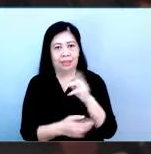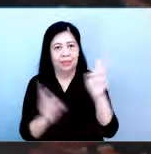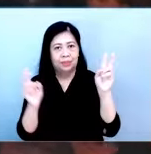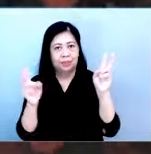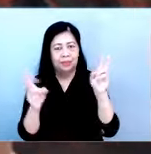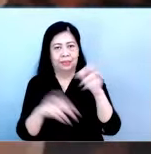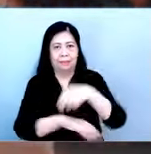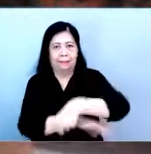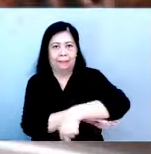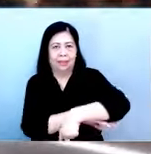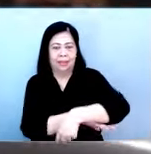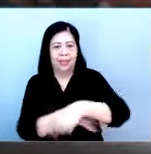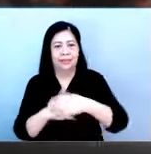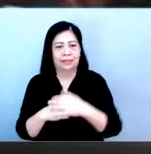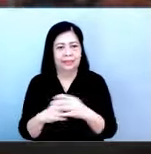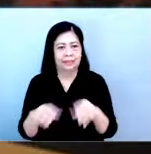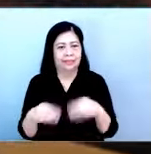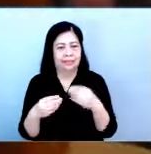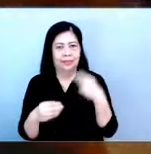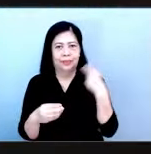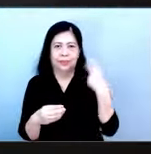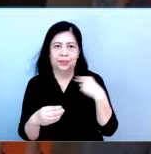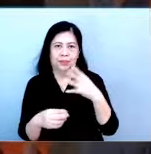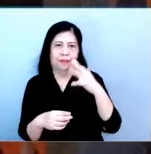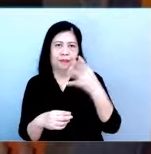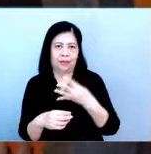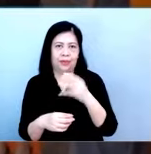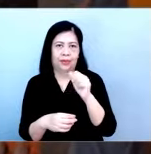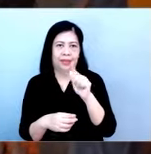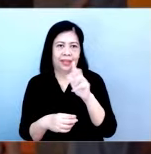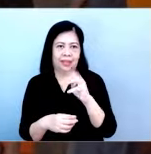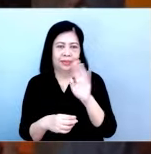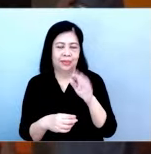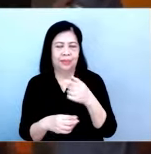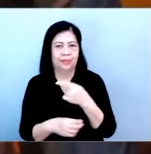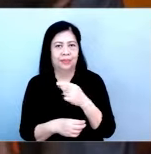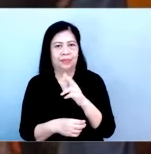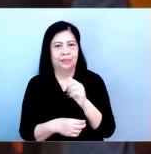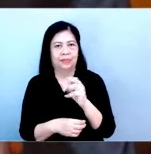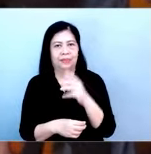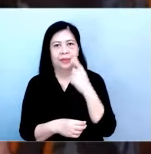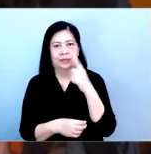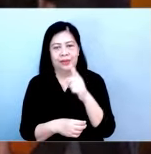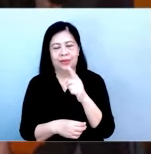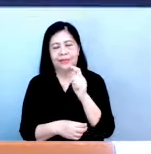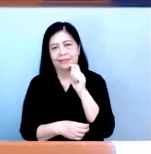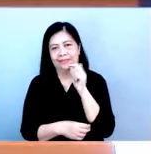Ang Midnights din ang nagbigay ng historic 4th Album of the Year Grammy para kay Taylor.